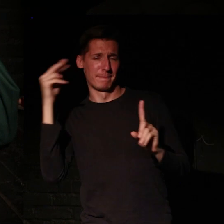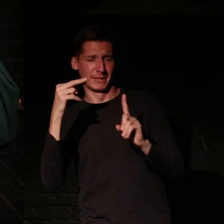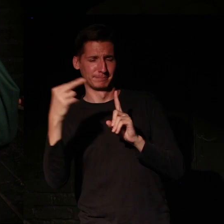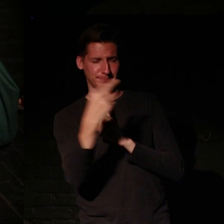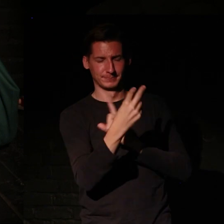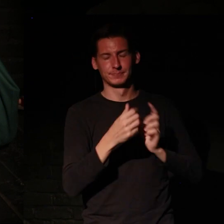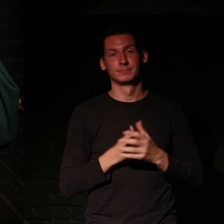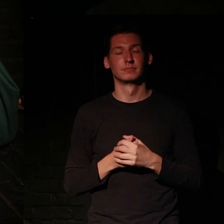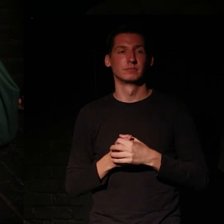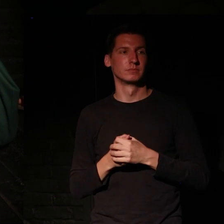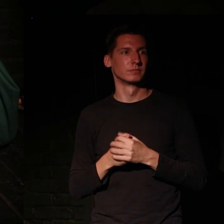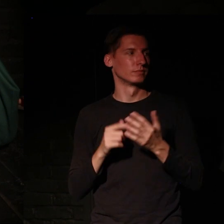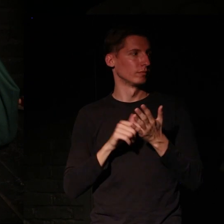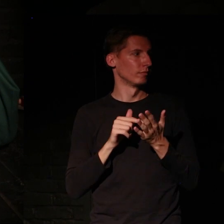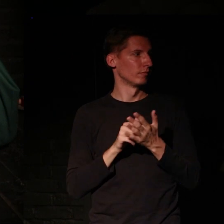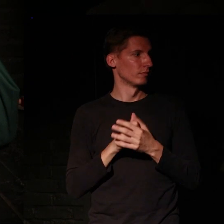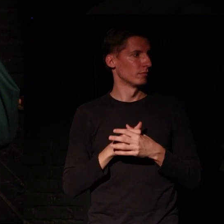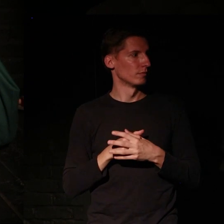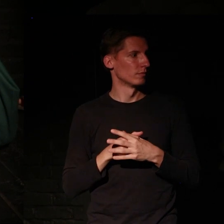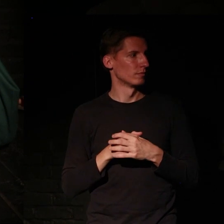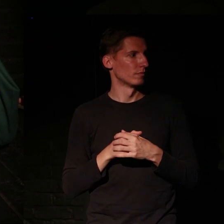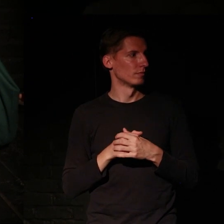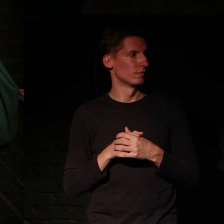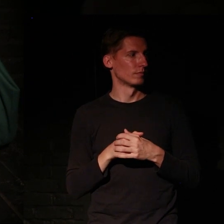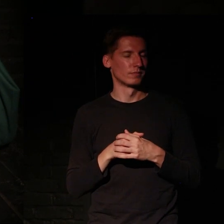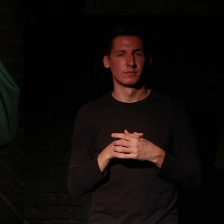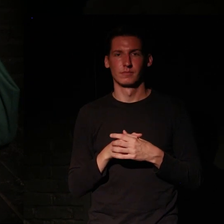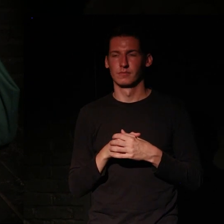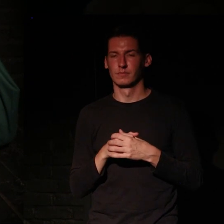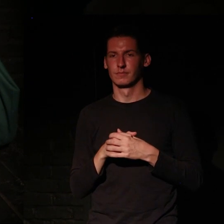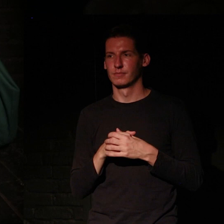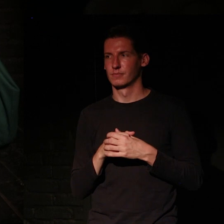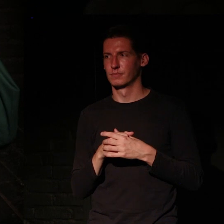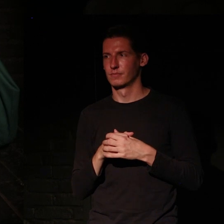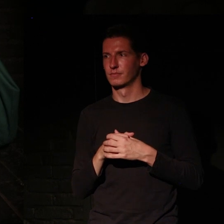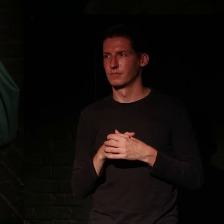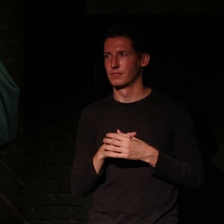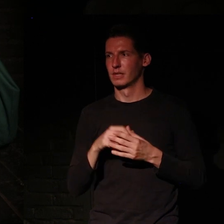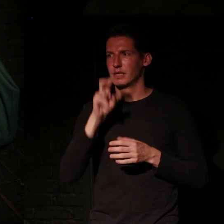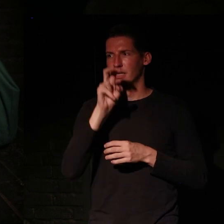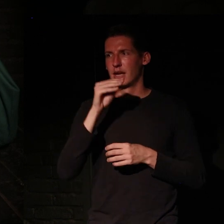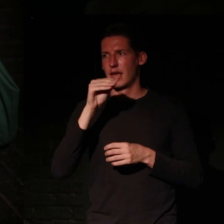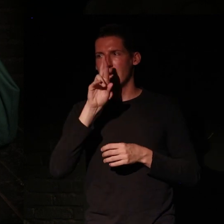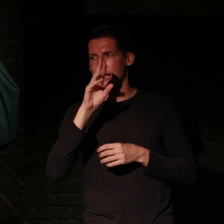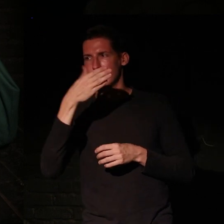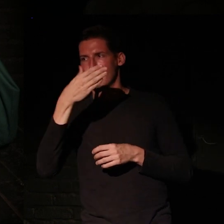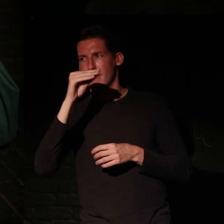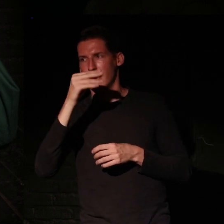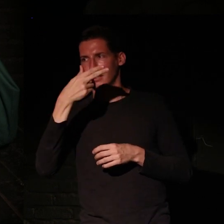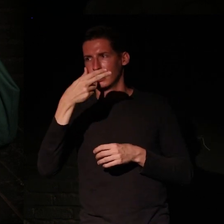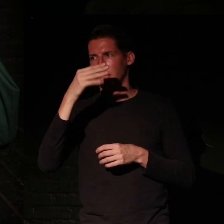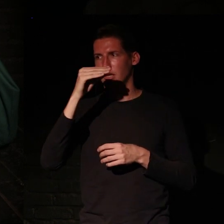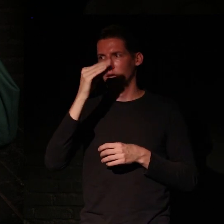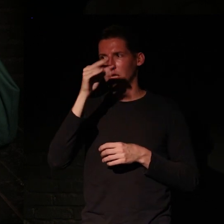lektury. Hermeneutyka podejrzeń, czyli taki sposób lektury Biblii zaproponowany przez teolożkę Elisabeth